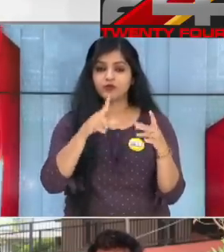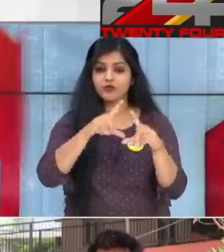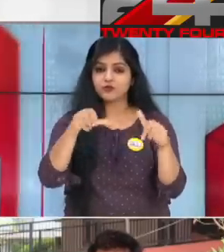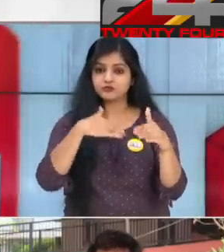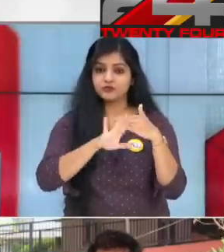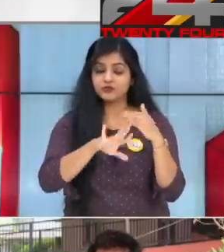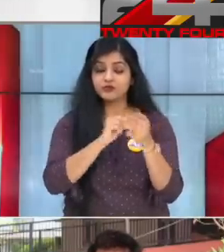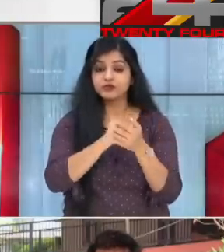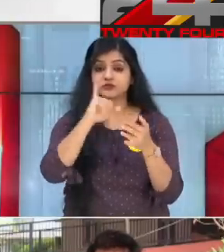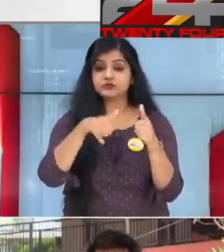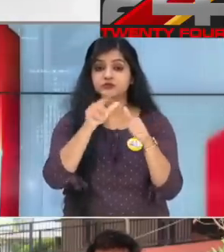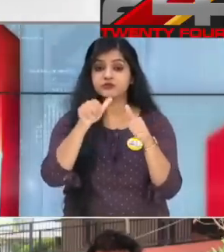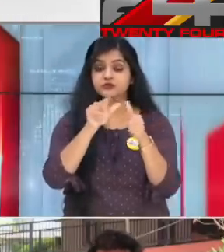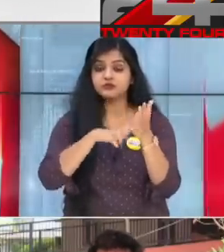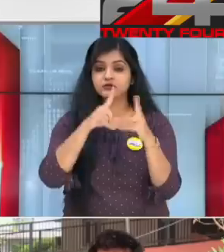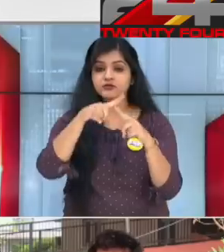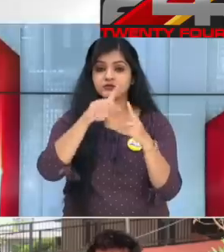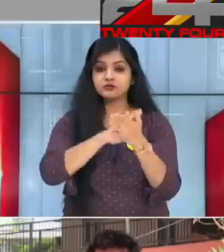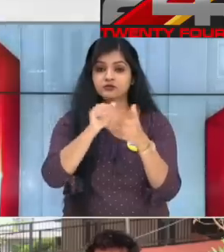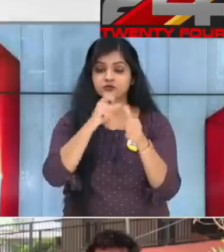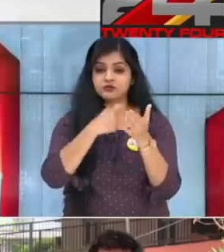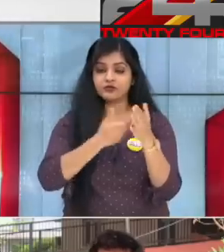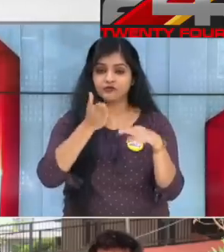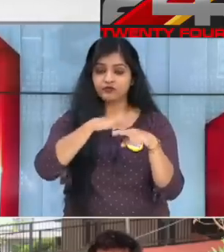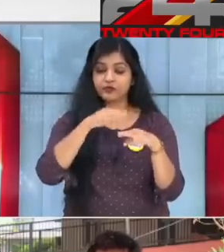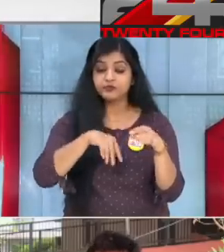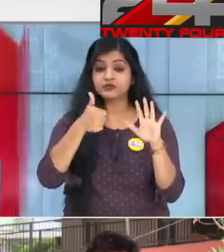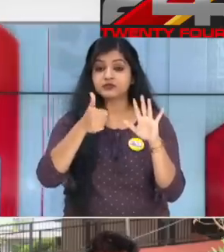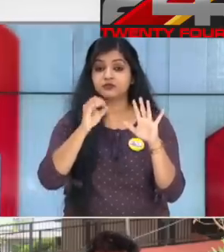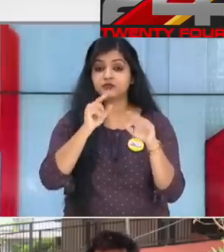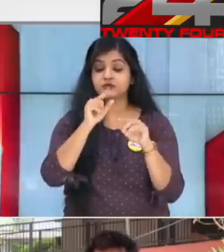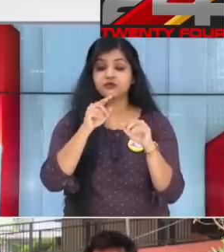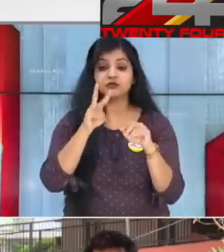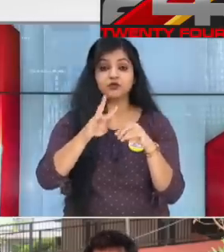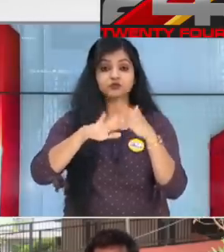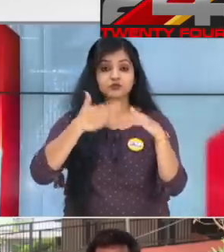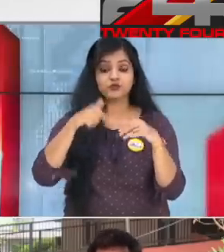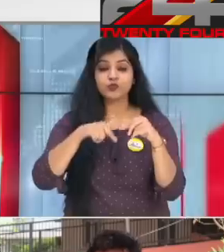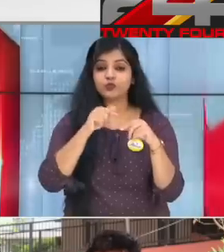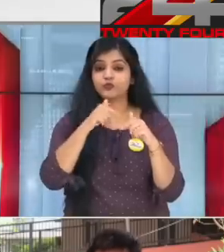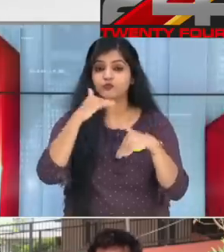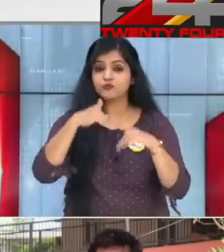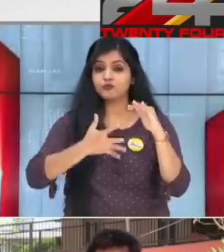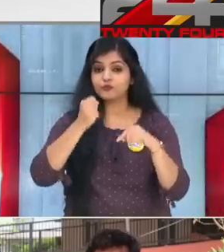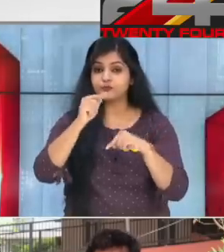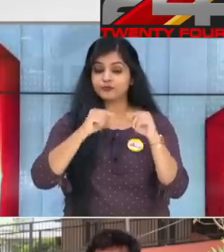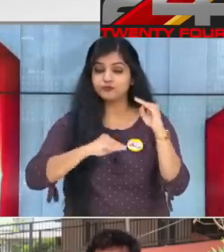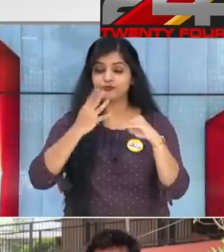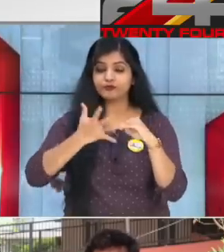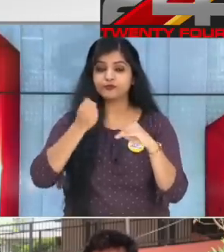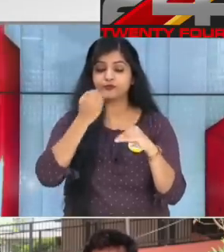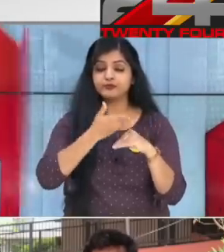നിന്നുള്ള MP ആണ്. കഴിഞ്ഞ ലോക്സഭാ ഉപതെരഞ്ഞെടുപ്പിലാണ് ജലന്ധറിൽ നിന്ന് 60,000 വോട്ടിന്റെ ഭൂരിപക്ഷത്തിൽ വിജയിച്ചത്. അതോടൊപ്പം തന്നെ ജലന്ധർ വെസ്റ്റിലെ MLA